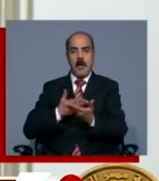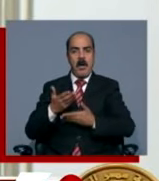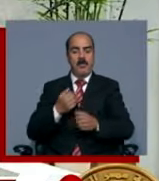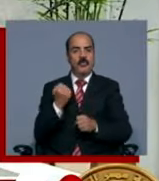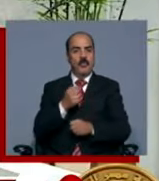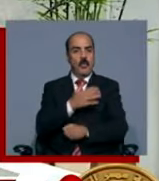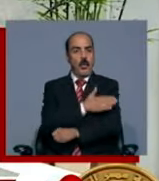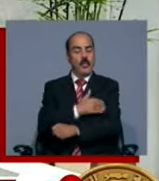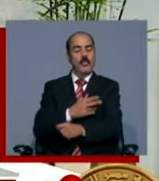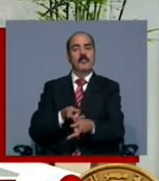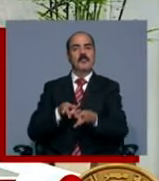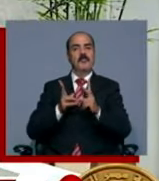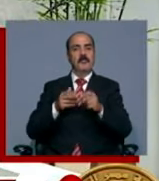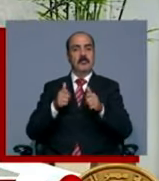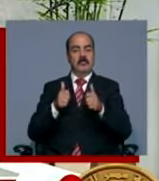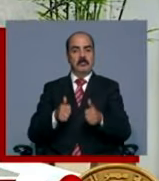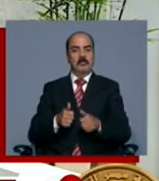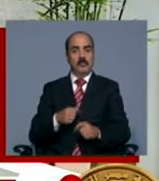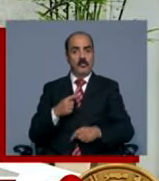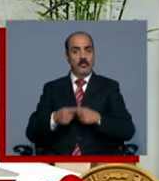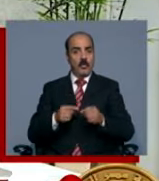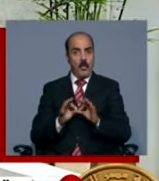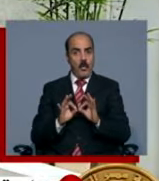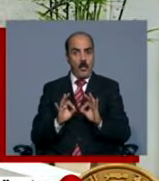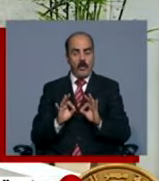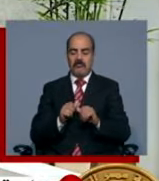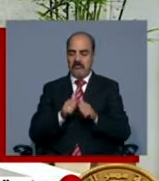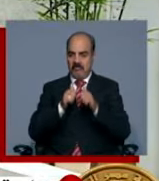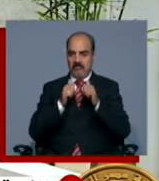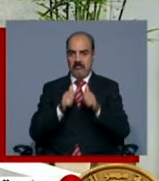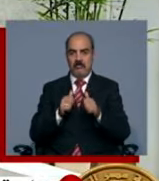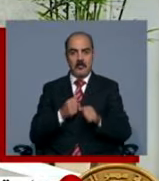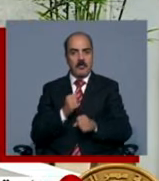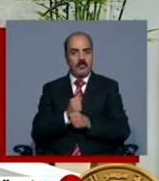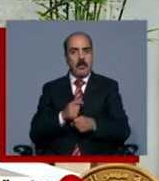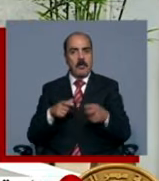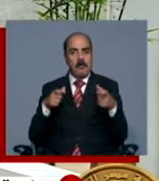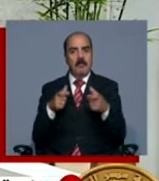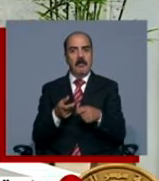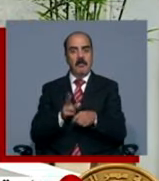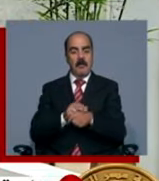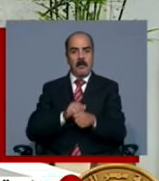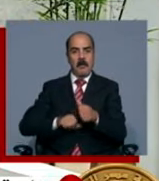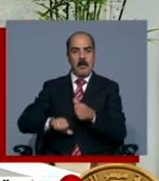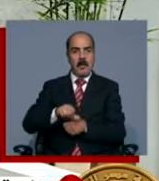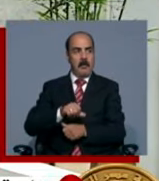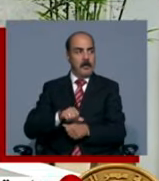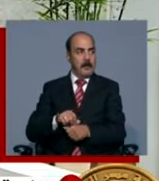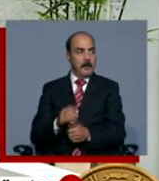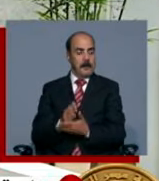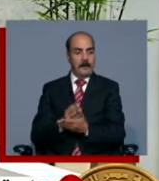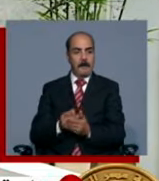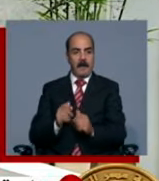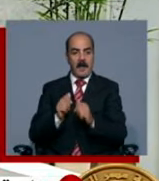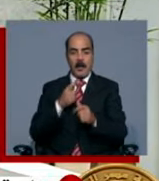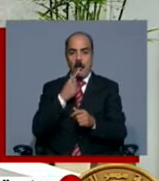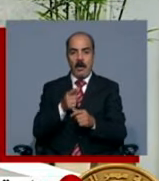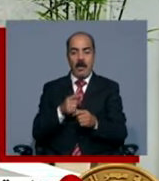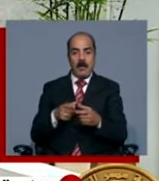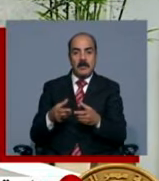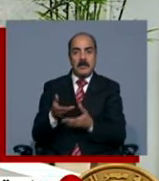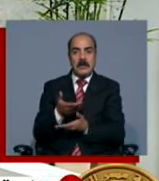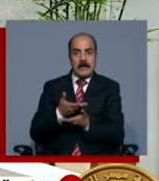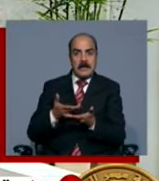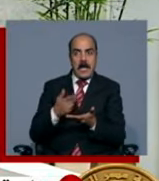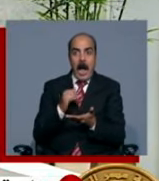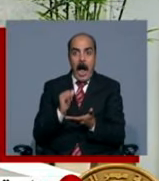دولنا. وفي الإطار ذاته فإننا نثمن انعقاد منتدى أعمال تجمع البريكس الذي يعكس